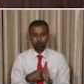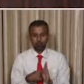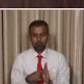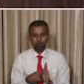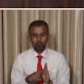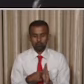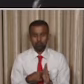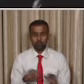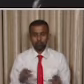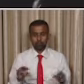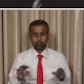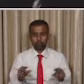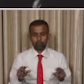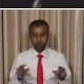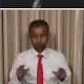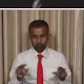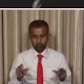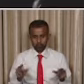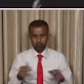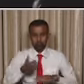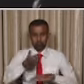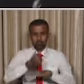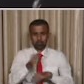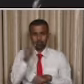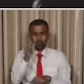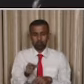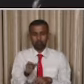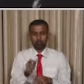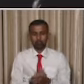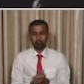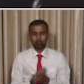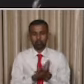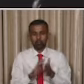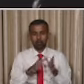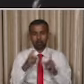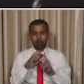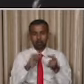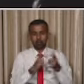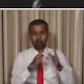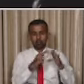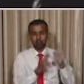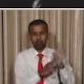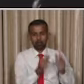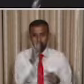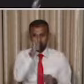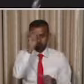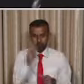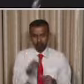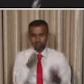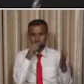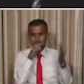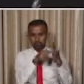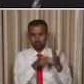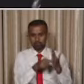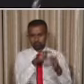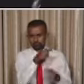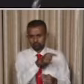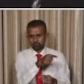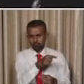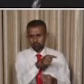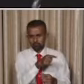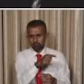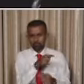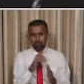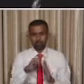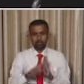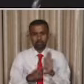ශ්‍රී ලංකා ගුවන් විදුලි සංස්ථාවේ සභාපති හඩ්සන් සමරසිංහ මහතා ඉලක්ක කරගෙන